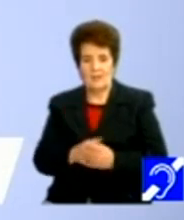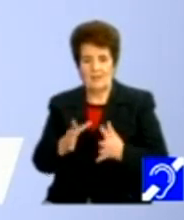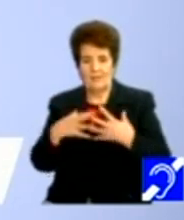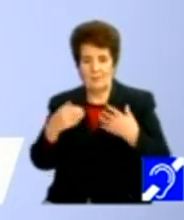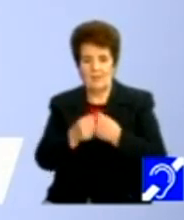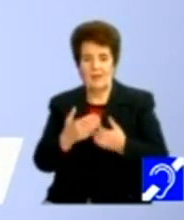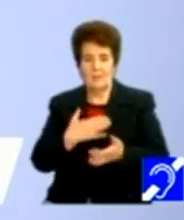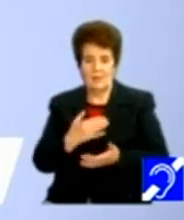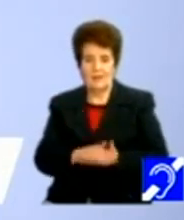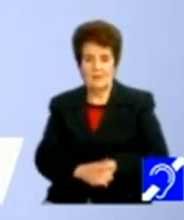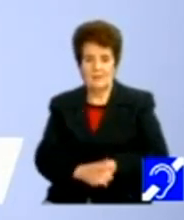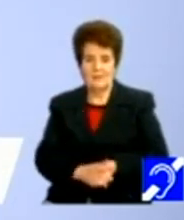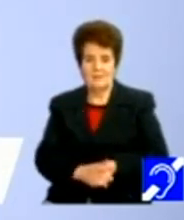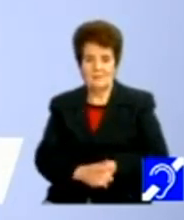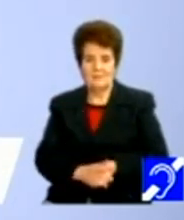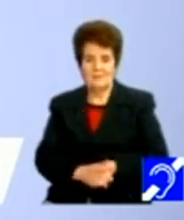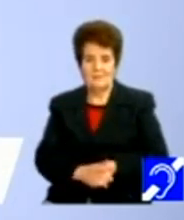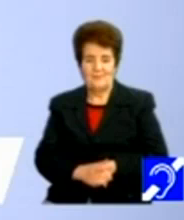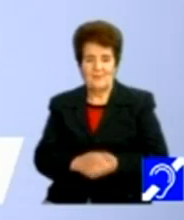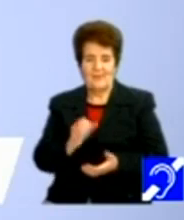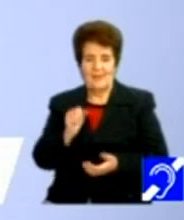mea, Verica și Andrieș.